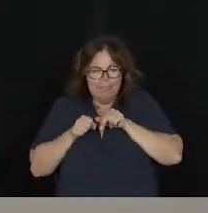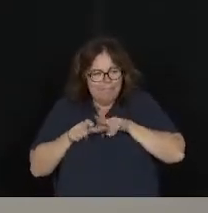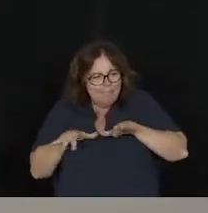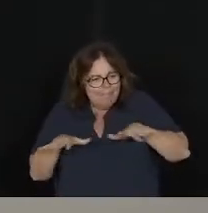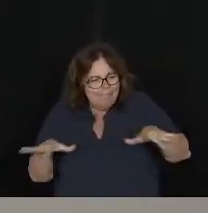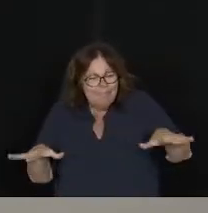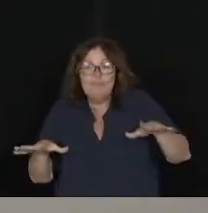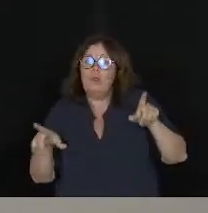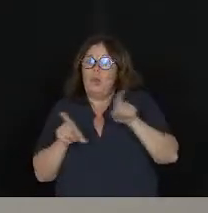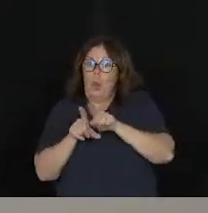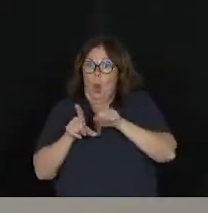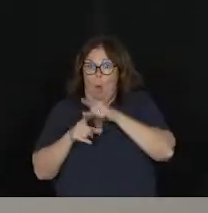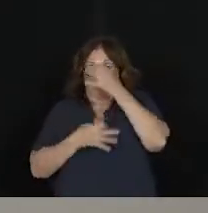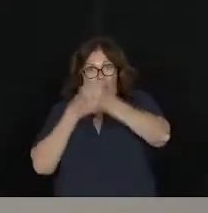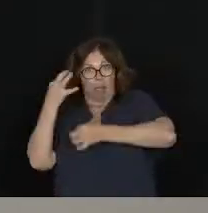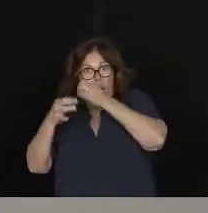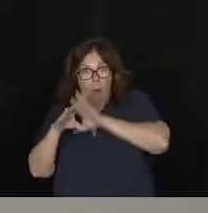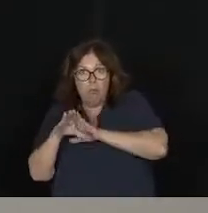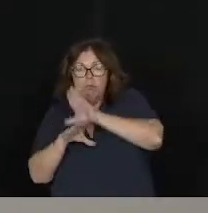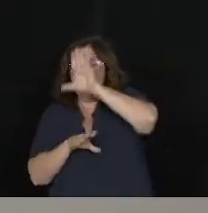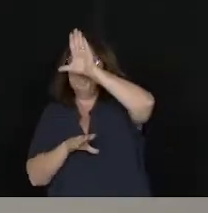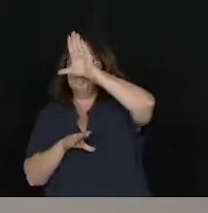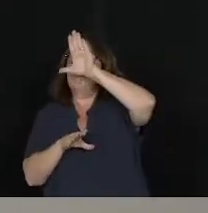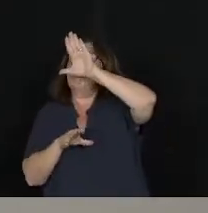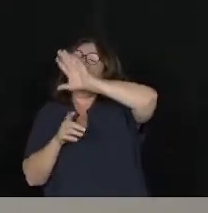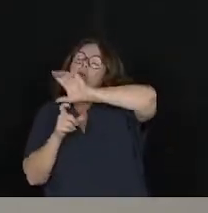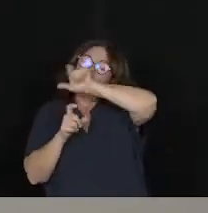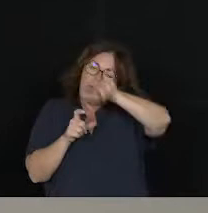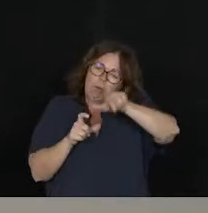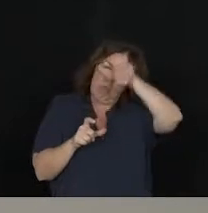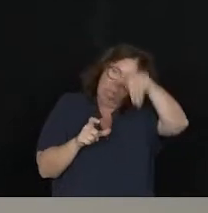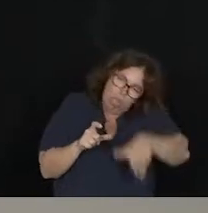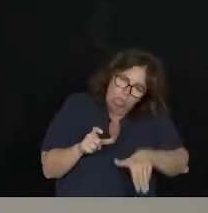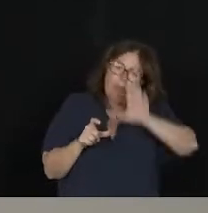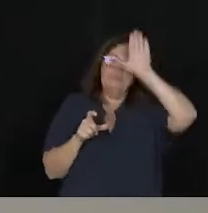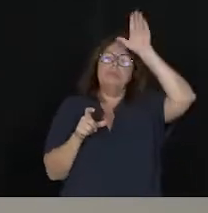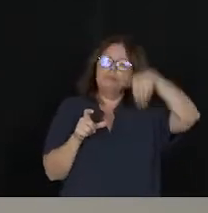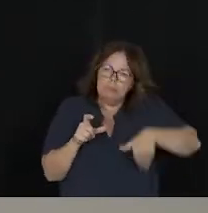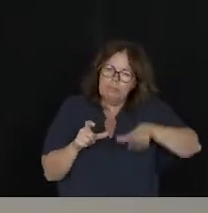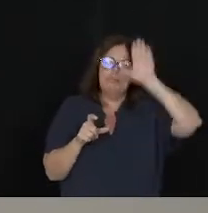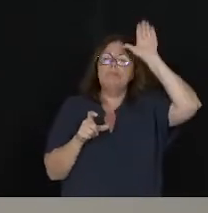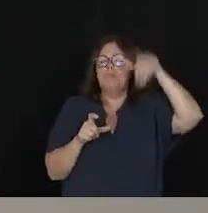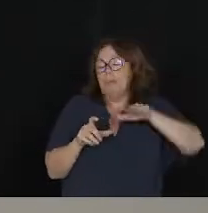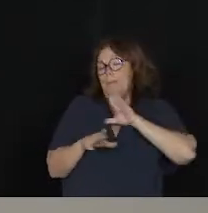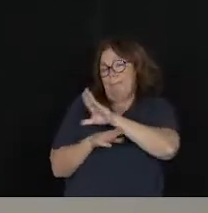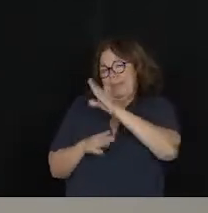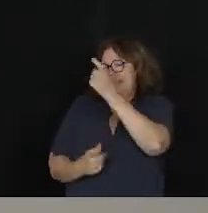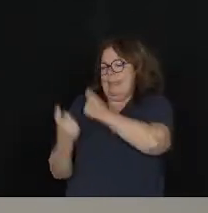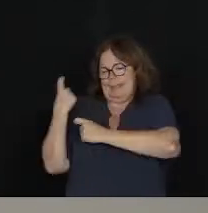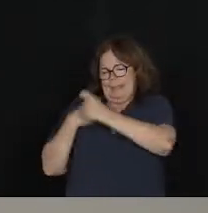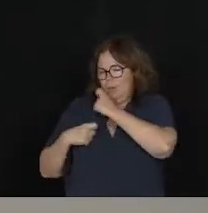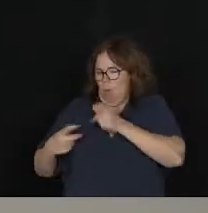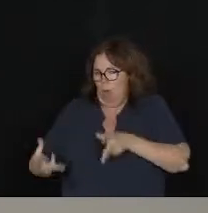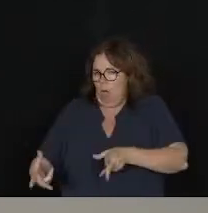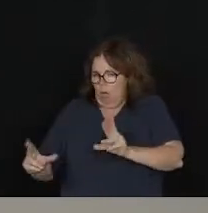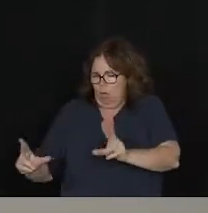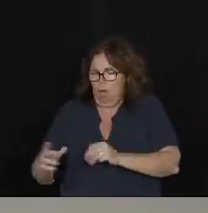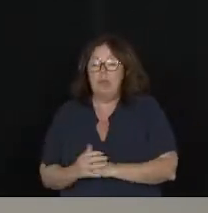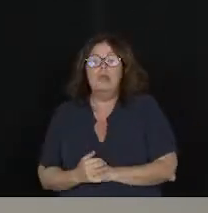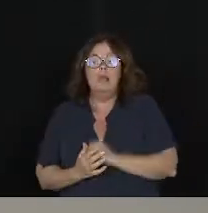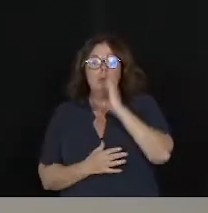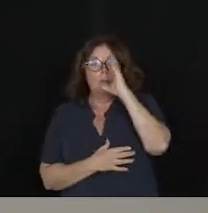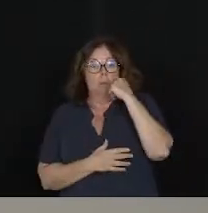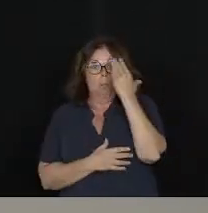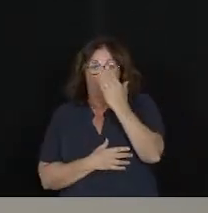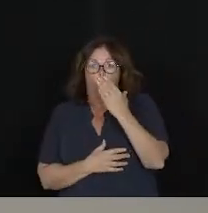phases d'ascension et puis des phases de décadence. Ascension, décadence, ascension, décadence. Et c'est ainsi, si vous voulez, que se met en